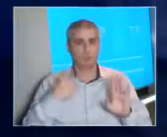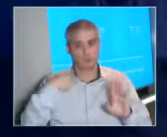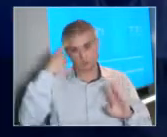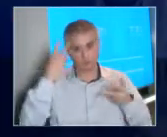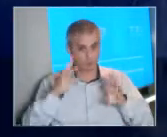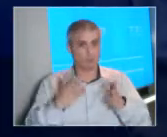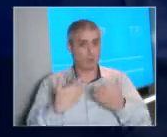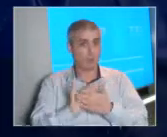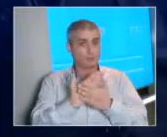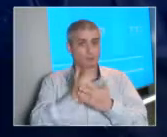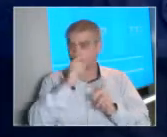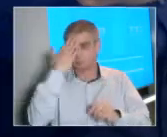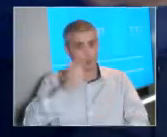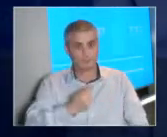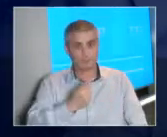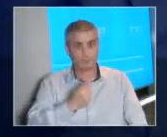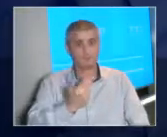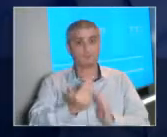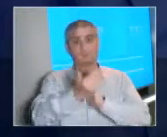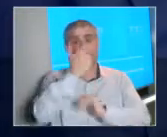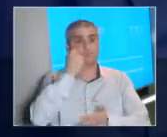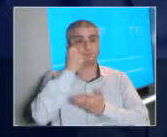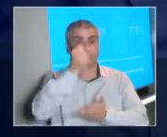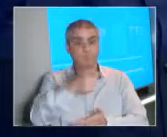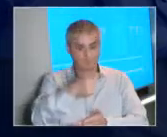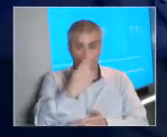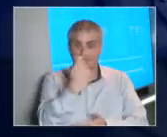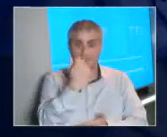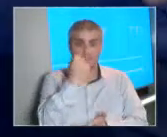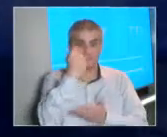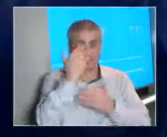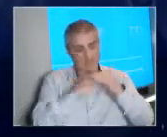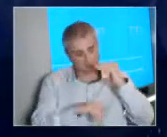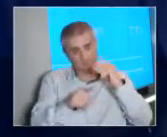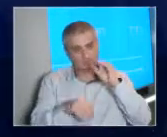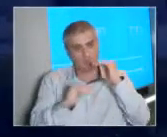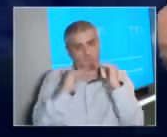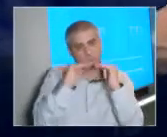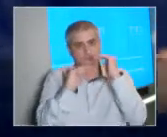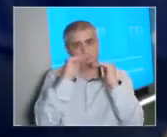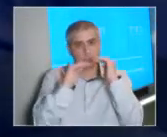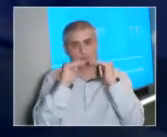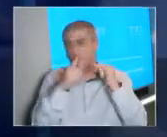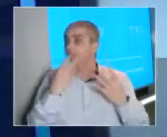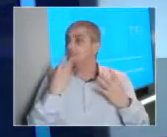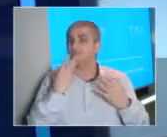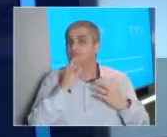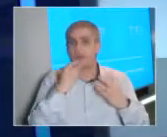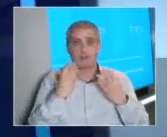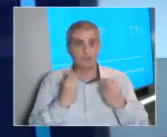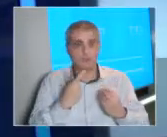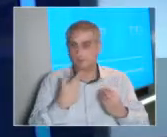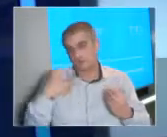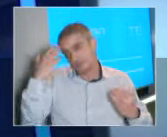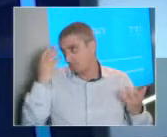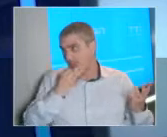שיטה, אפרופו חדשנות. אנשים לא מכירים. מראש מתקצבים את המערכת הזאת בחסר, והם צריכים איכשהו להתיישב. יעילה והיא טובה. אבל זה הגיע כבר... אני לא מכיר